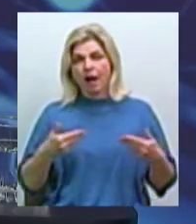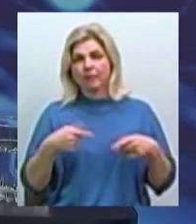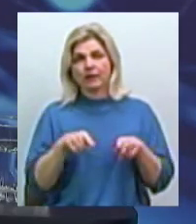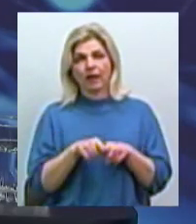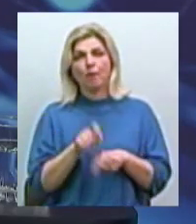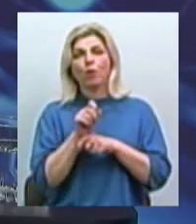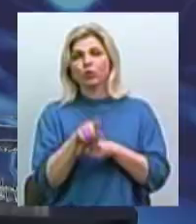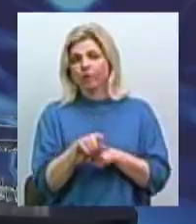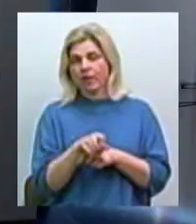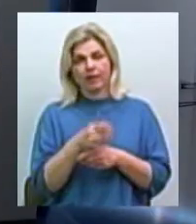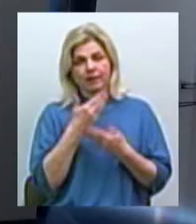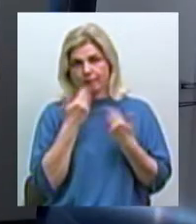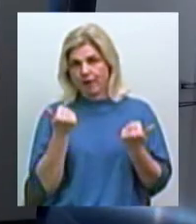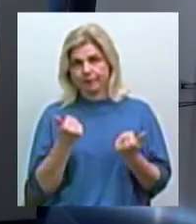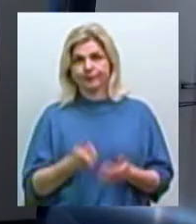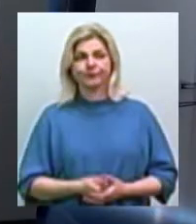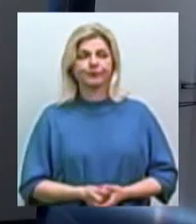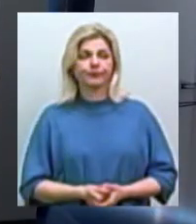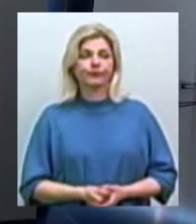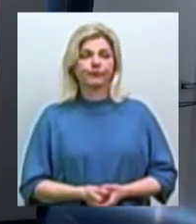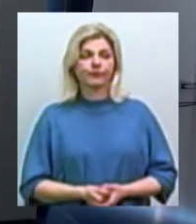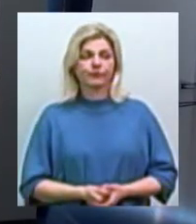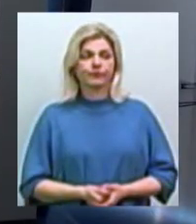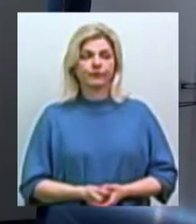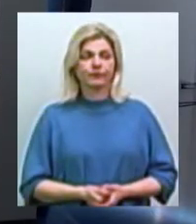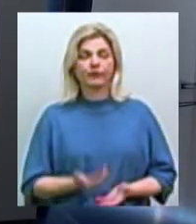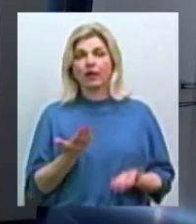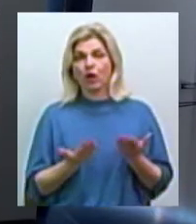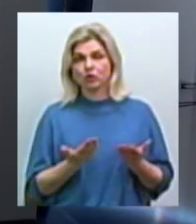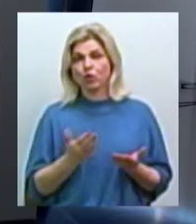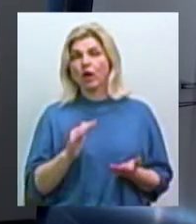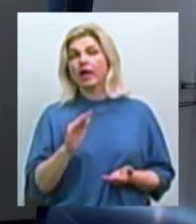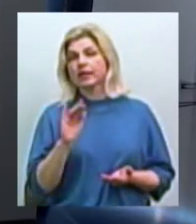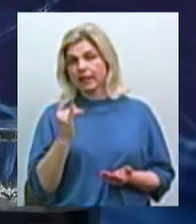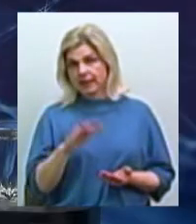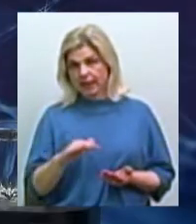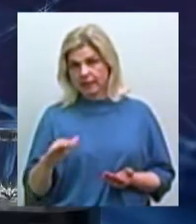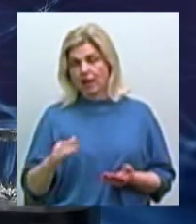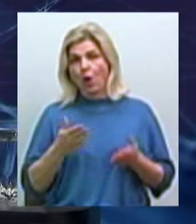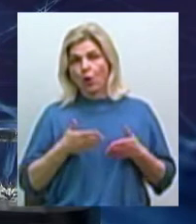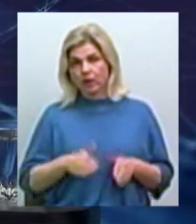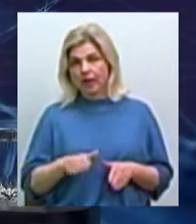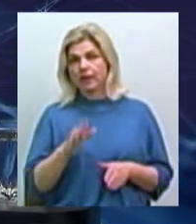надано. Тобто, якщо дитина народилася не в повній